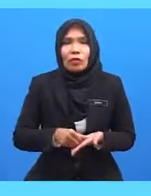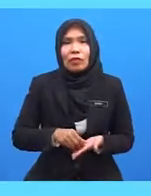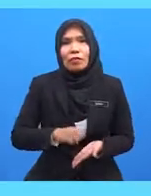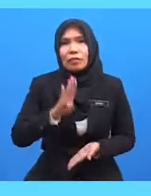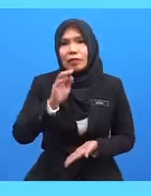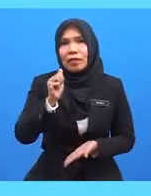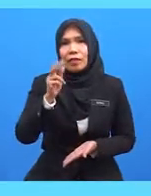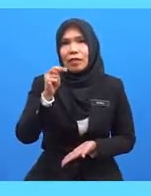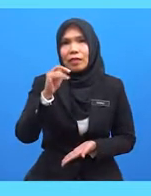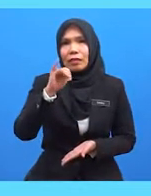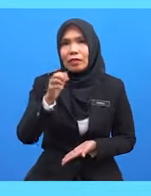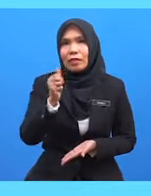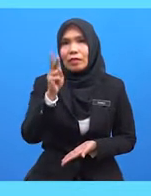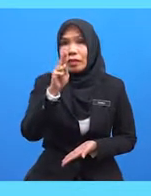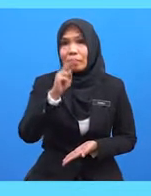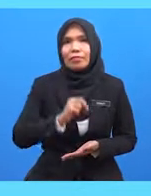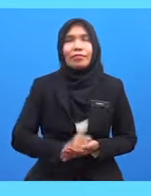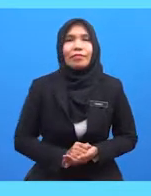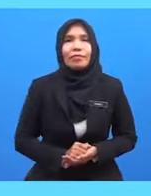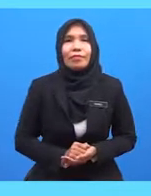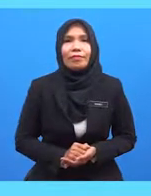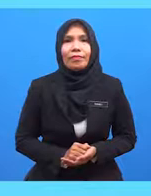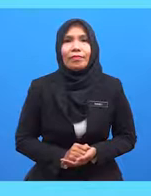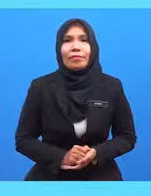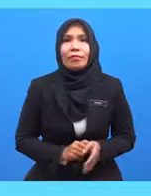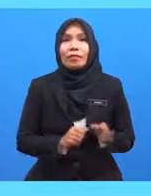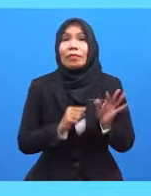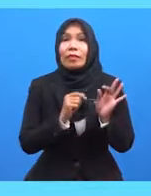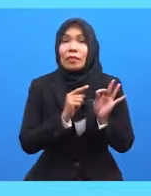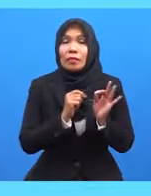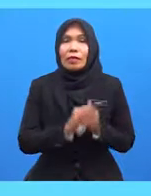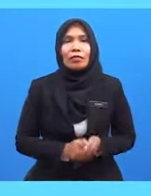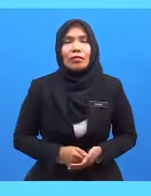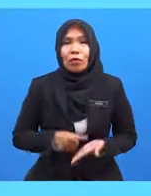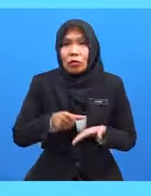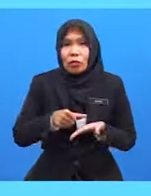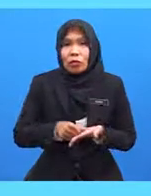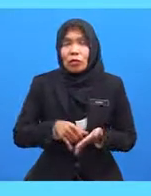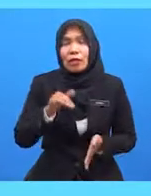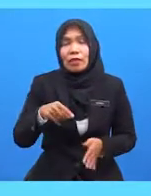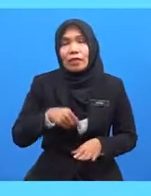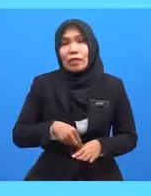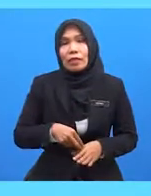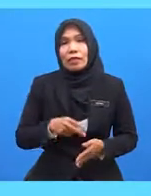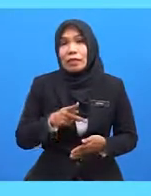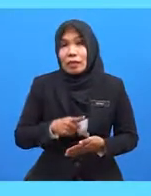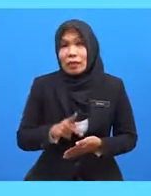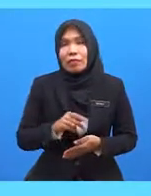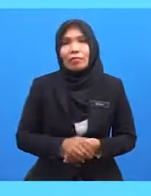1813 Masihi. Surat yang dikirim oleh Raja-Raja Melayu tetapi tidak ditulis oleh Raja-Raja